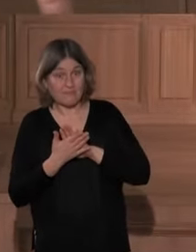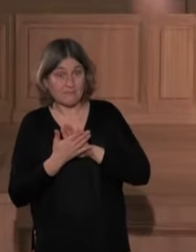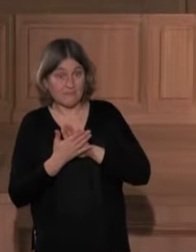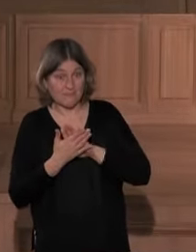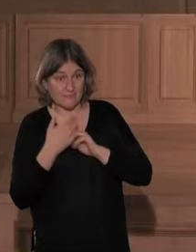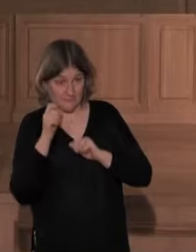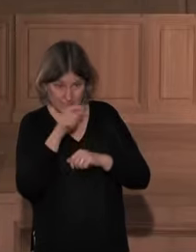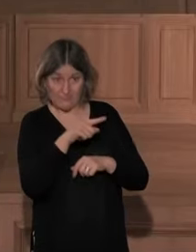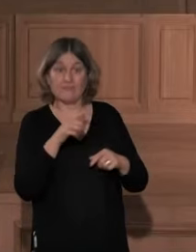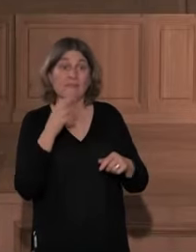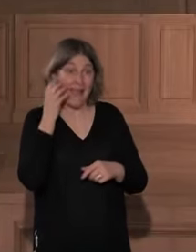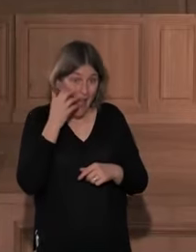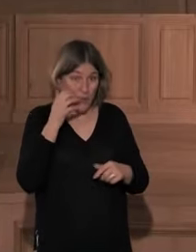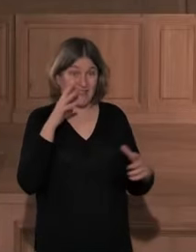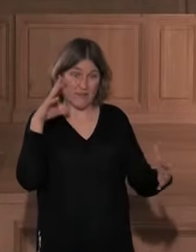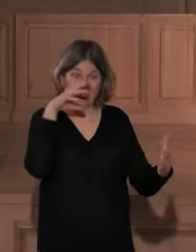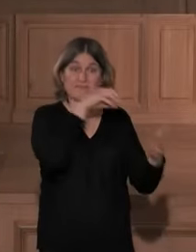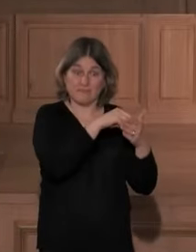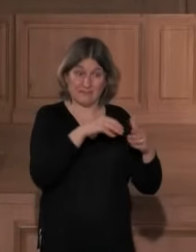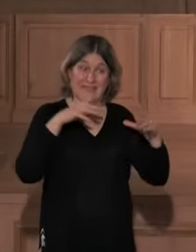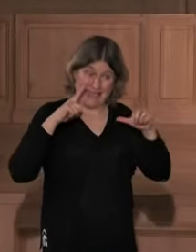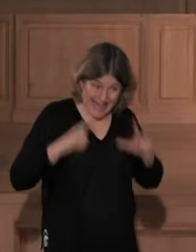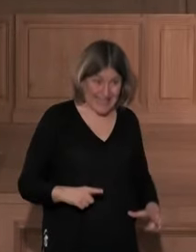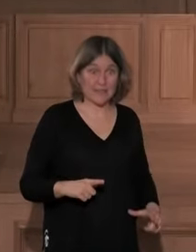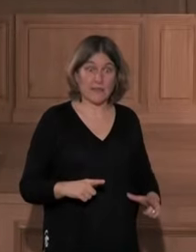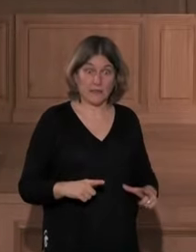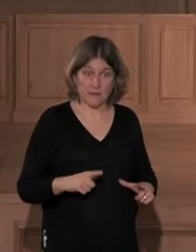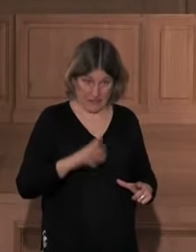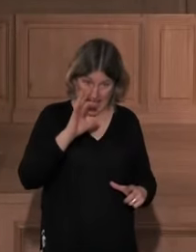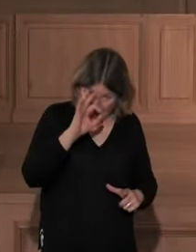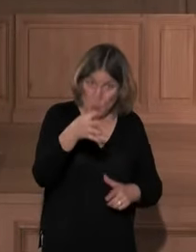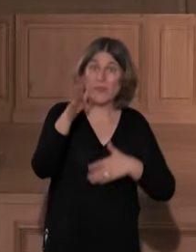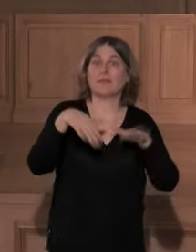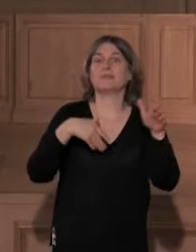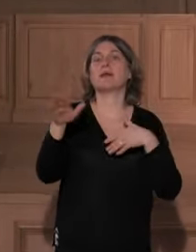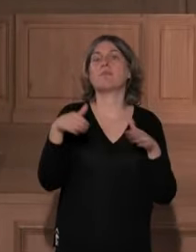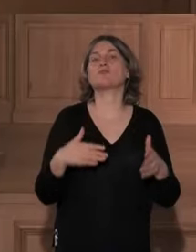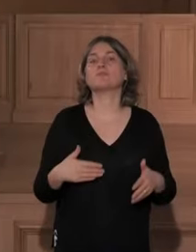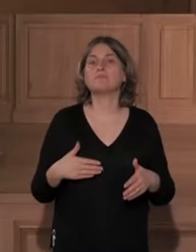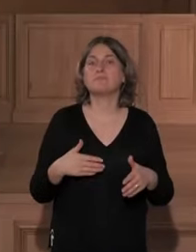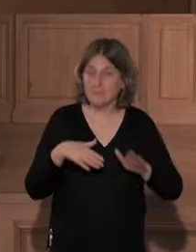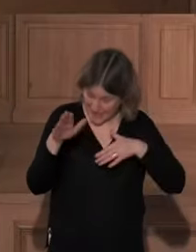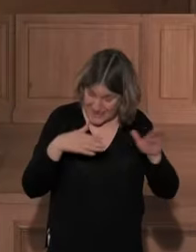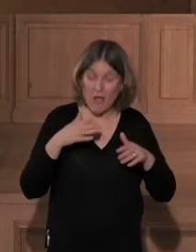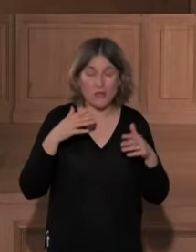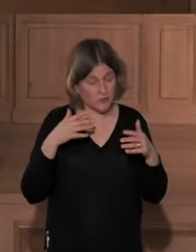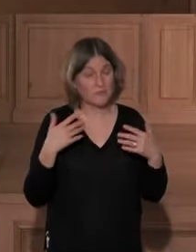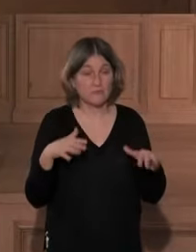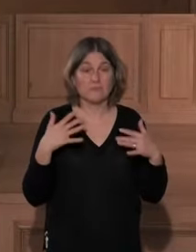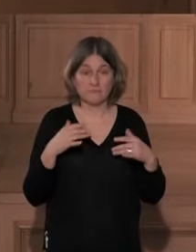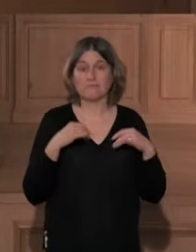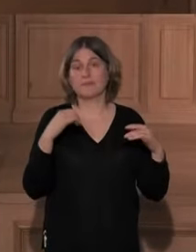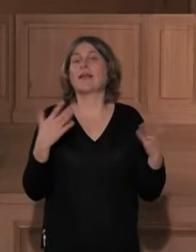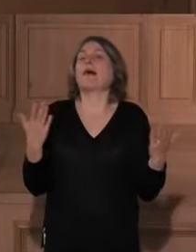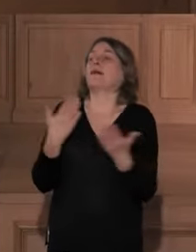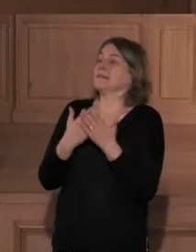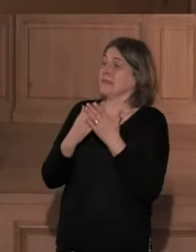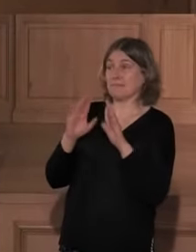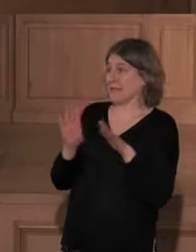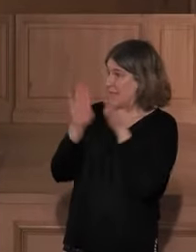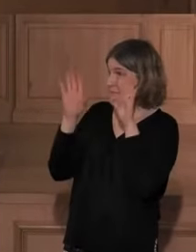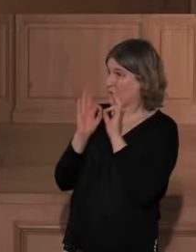passent l'adolescence avec le lycée. Et ça marche. Mm-hmm. Ça marche super. Ah, c'est fort, oui. C'est fort. Et ça parle de fraternité, ça, non?